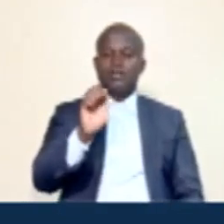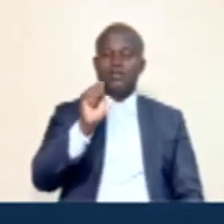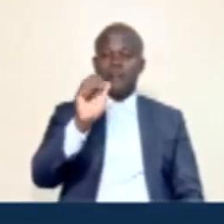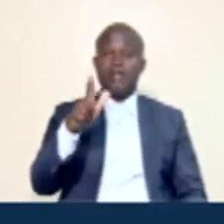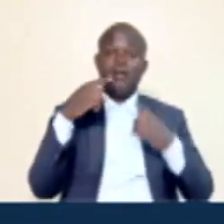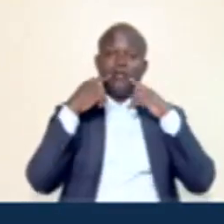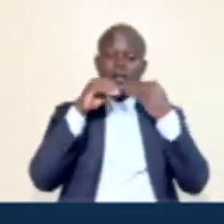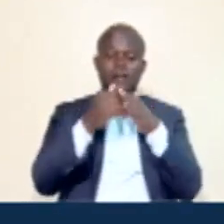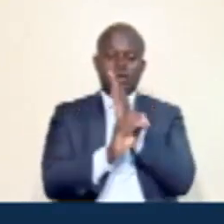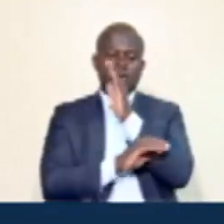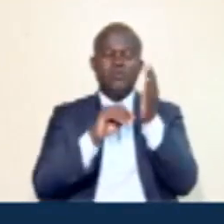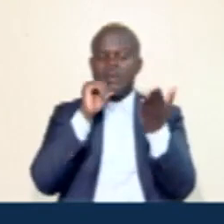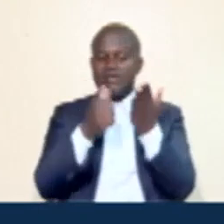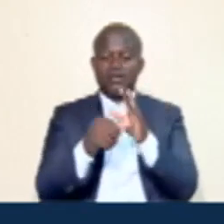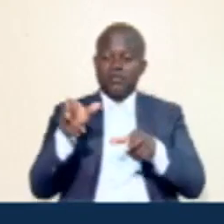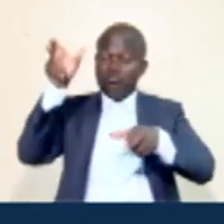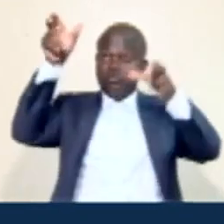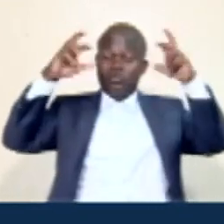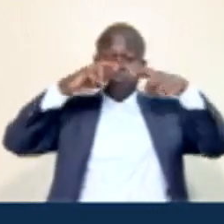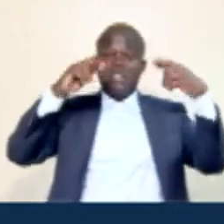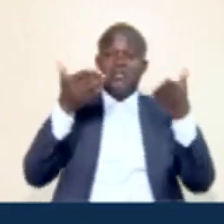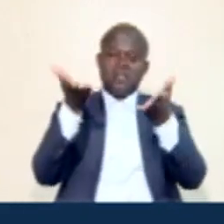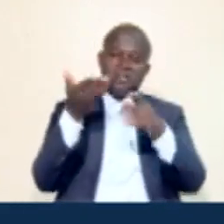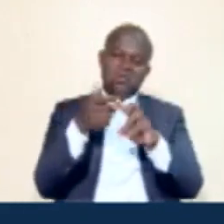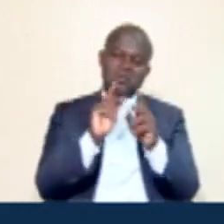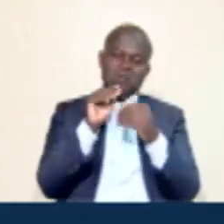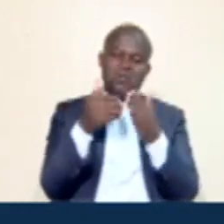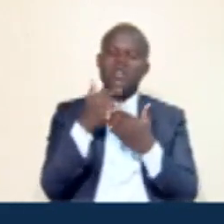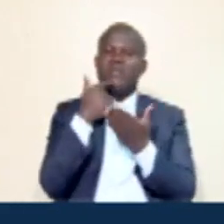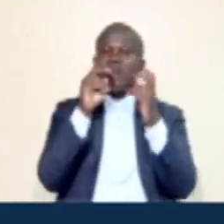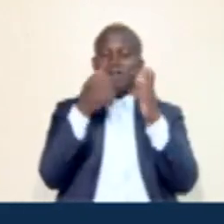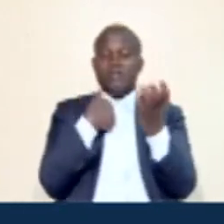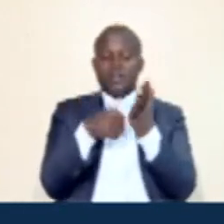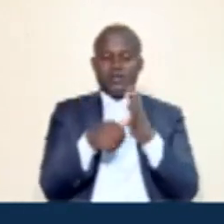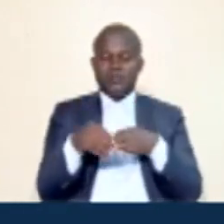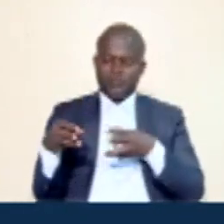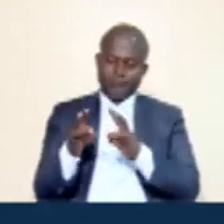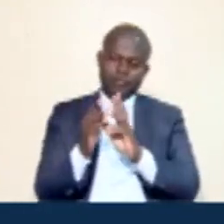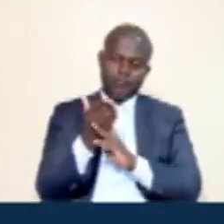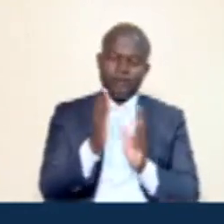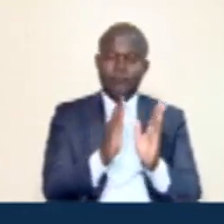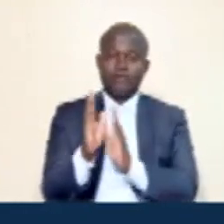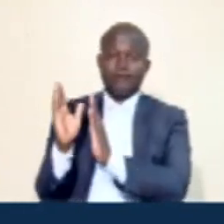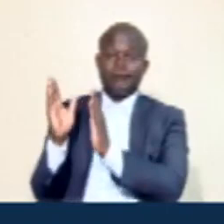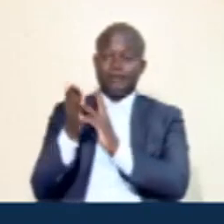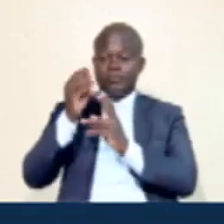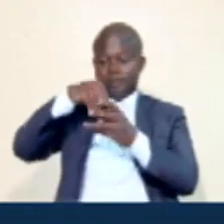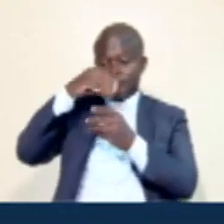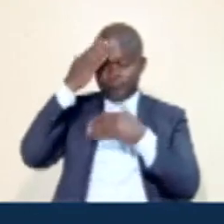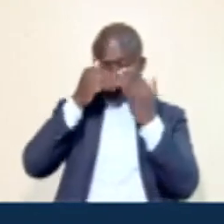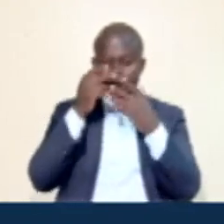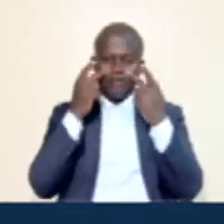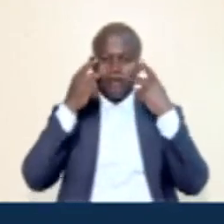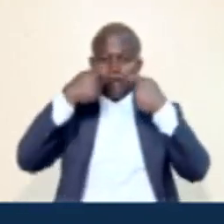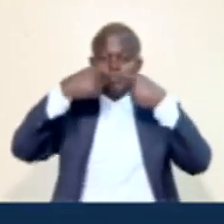ko mu gihugu nta kibazo cy'amapoto y'amashanyarazi gihari bityo ngo umuturage uvuga ko hari ikibazo hari inzira zateganyijwe binyuramo ngo abaturage babone uyu